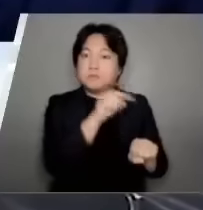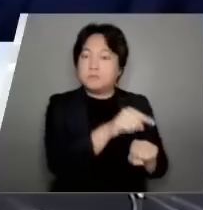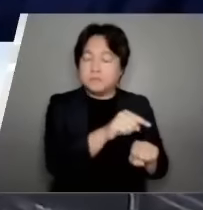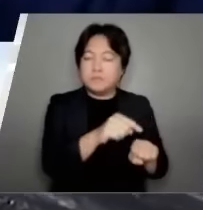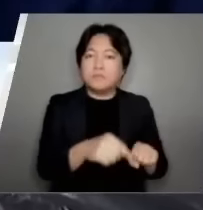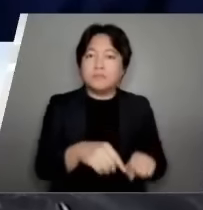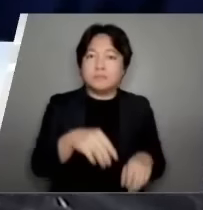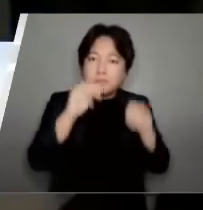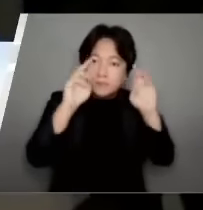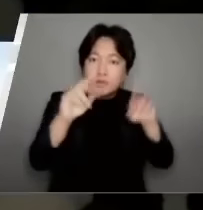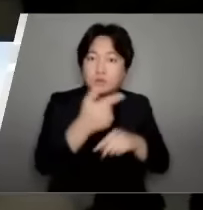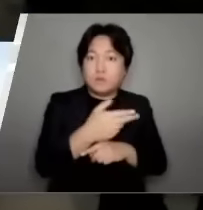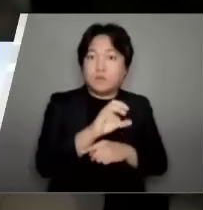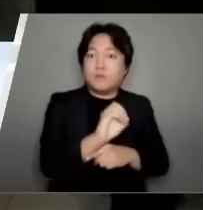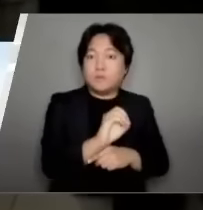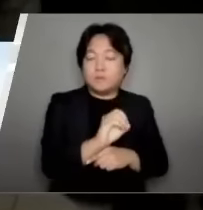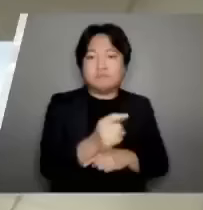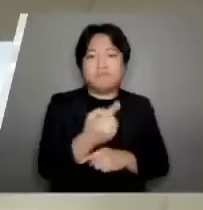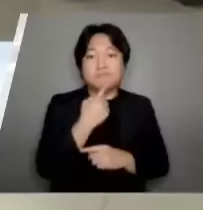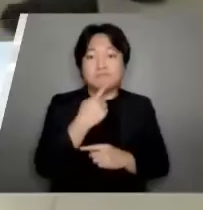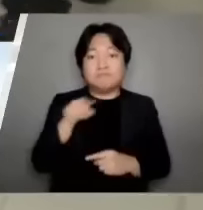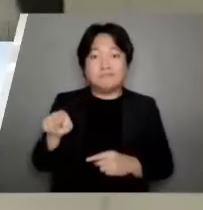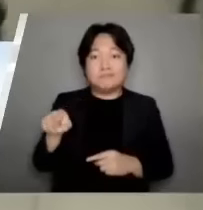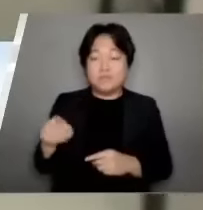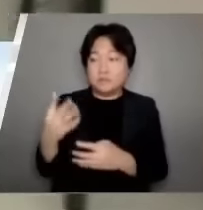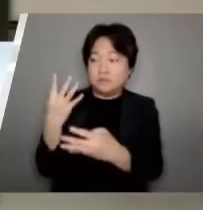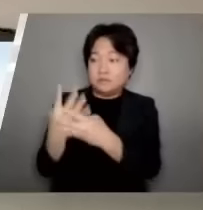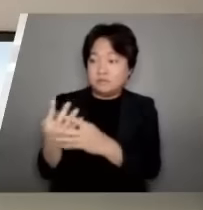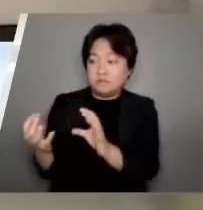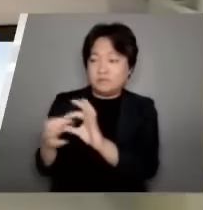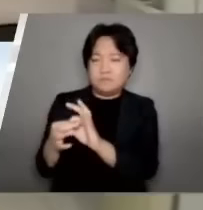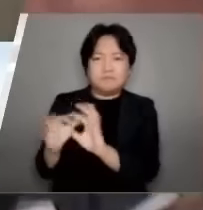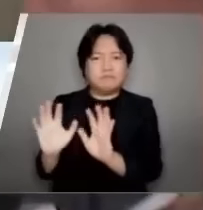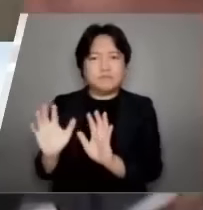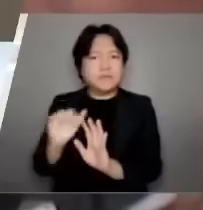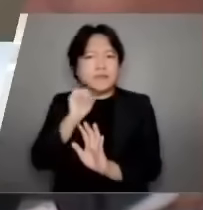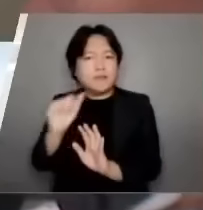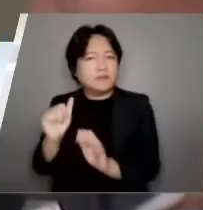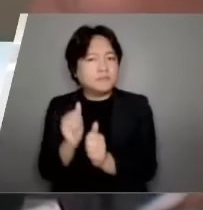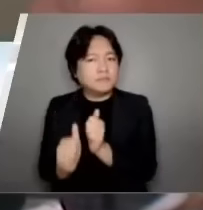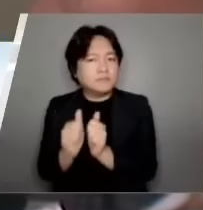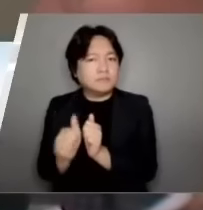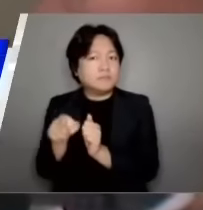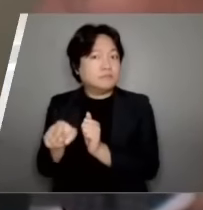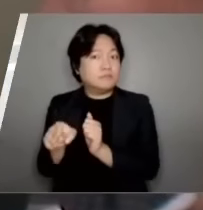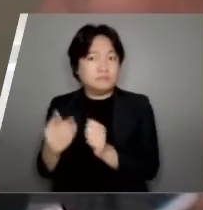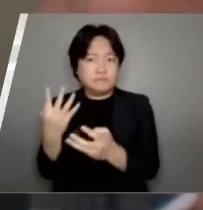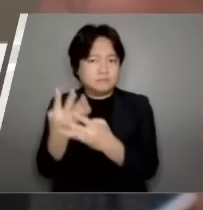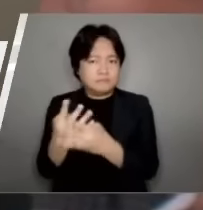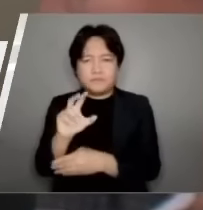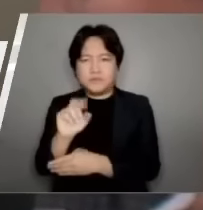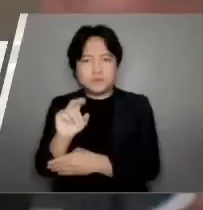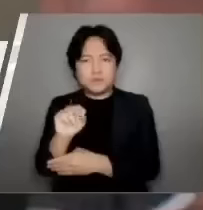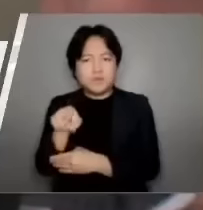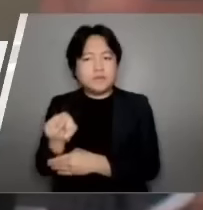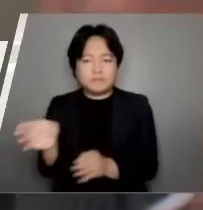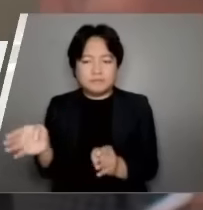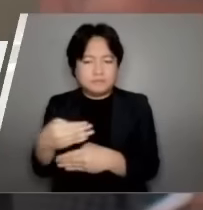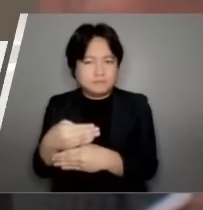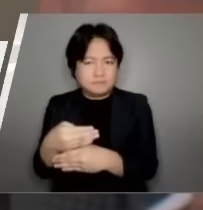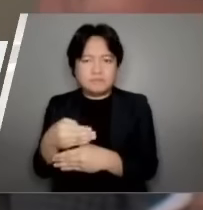ring rehas, kaya sabi ng Office of Sergeant at Arms, hindi ito kulungan. Aircon nga eh. Yung iba nga, wala nga